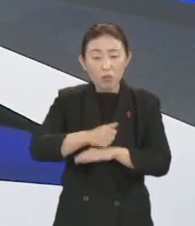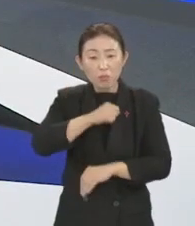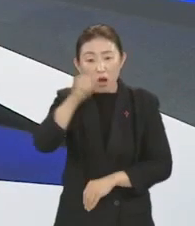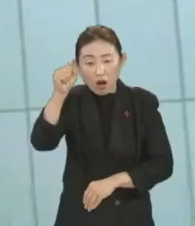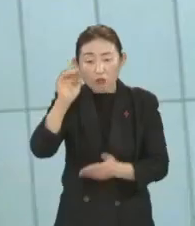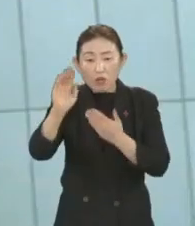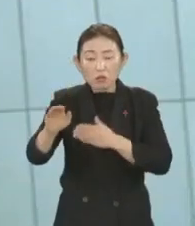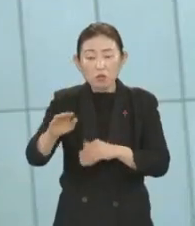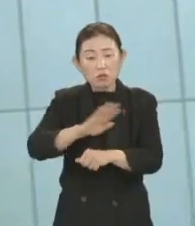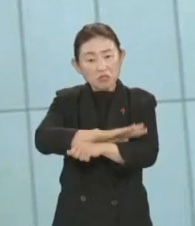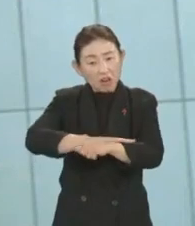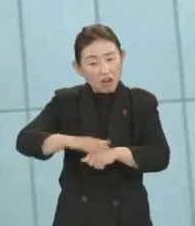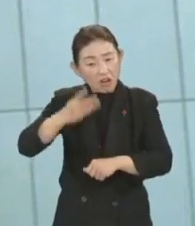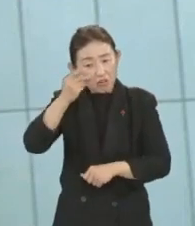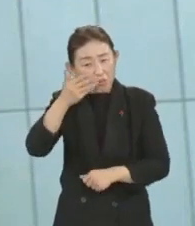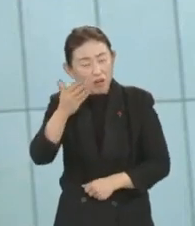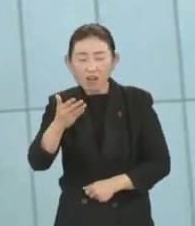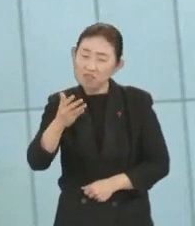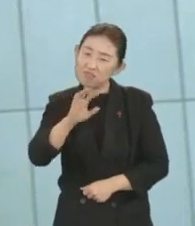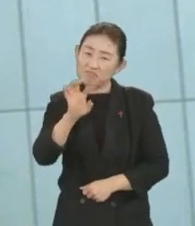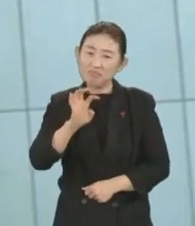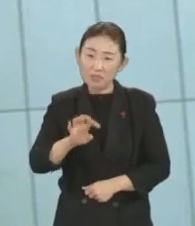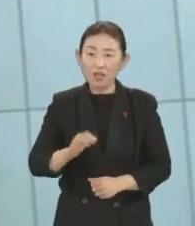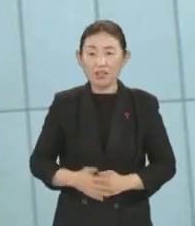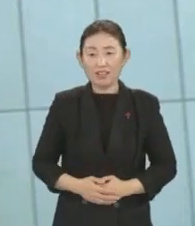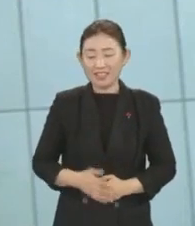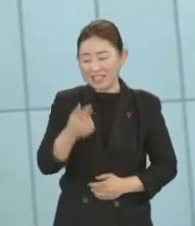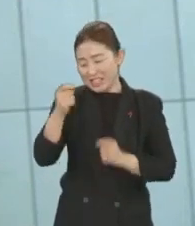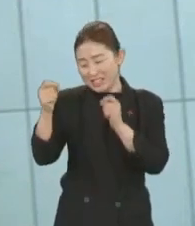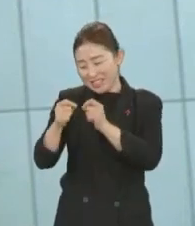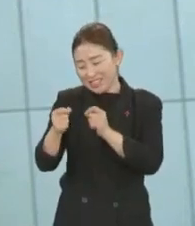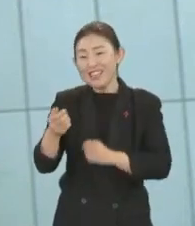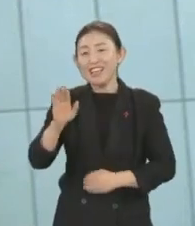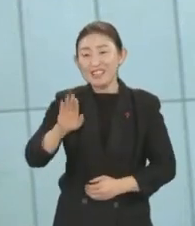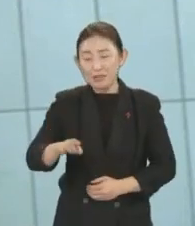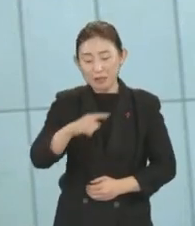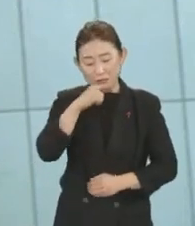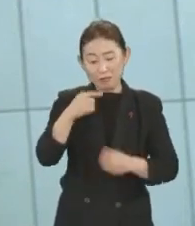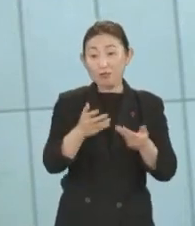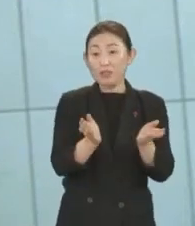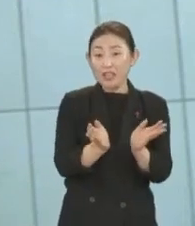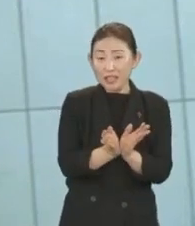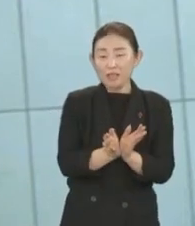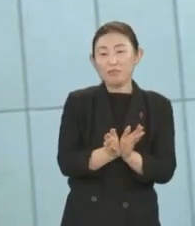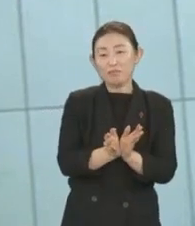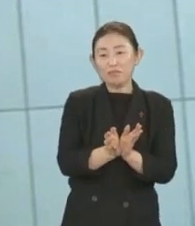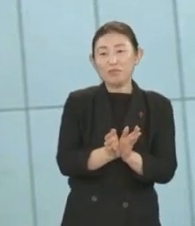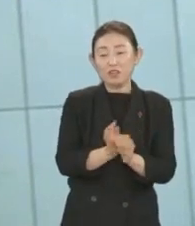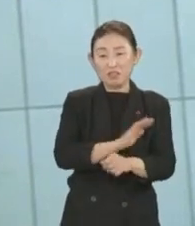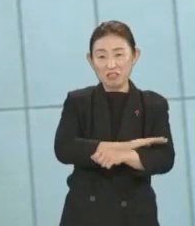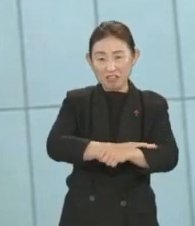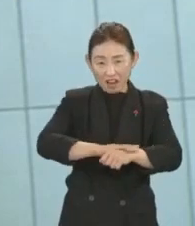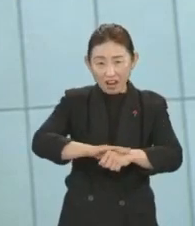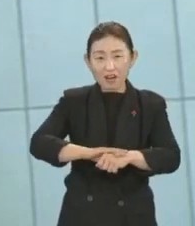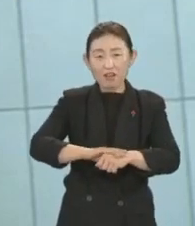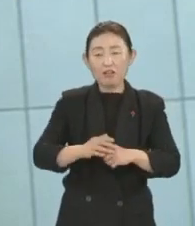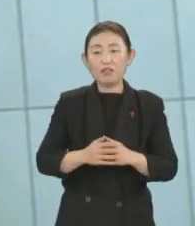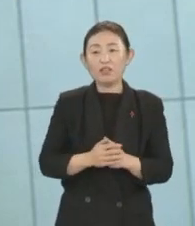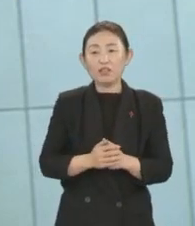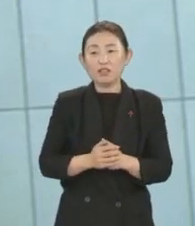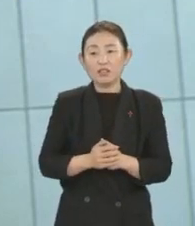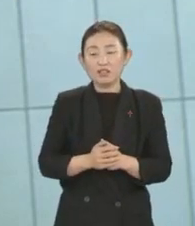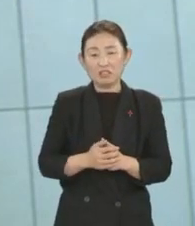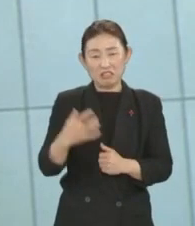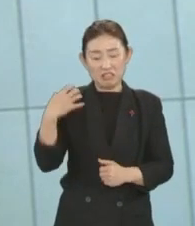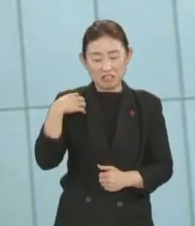그리고 개인적으로는 친분 관계가 있지만 저는 친정인 국민의힘이 좀 집권 여당으로서